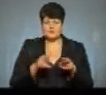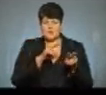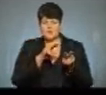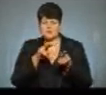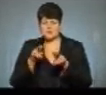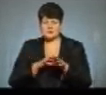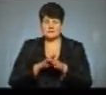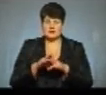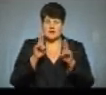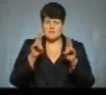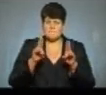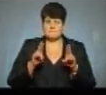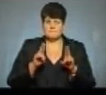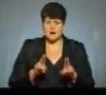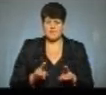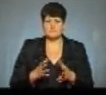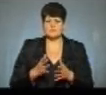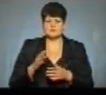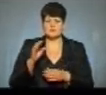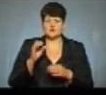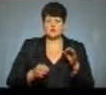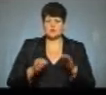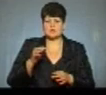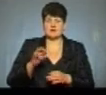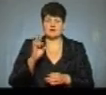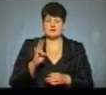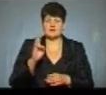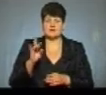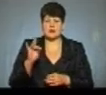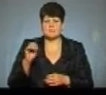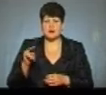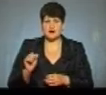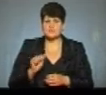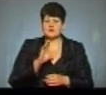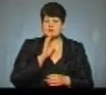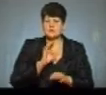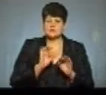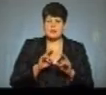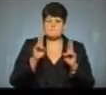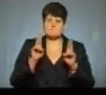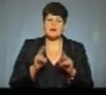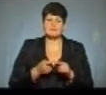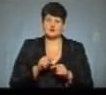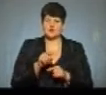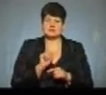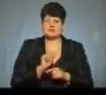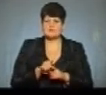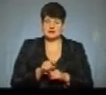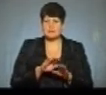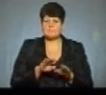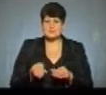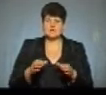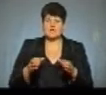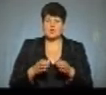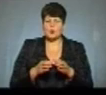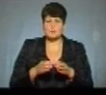виконанням правил на естафеті з обручами та драбинкою суддя Ніна Крепка. Жінка розповіла правила цього завдання. Після команди